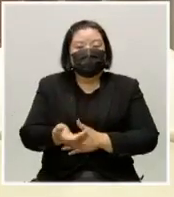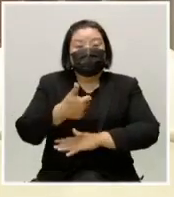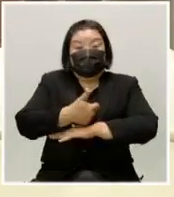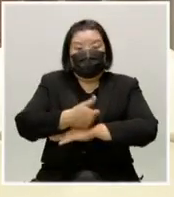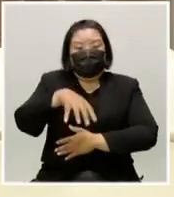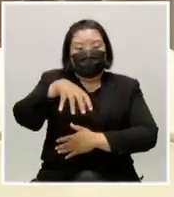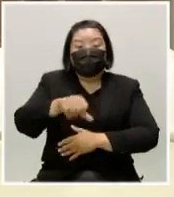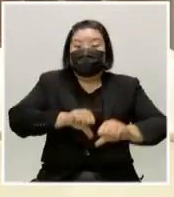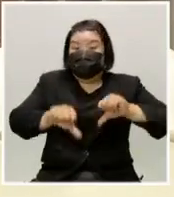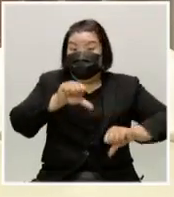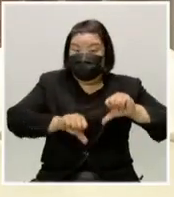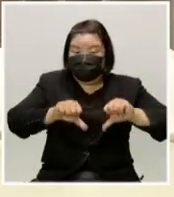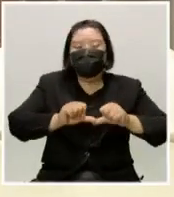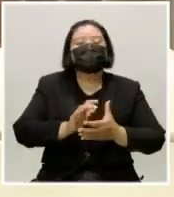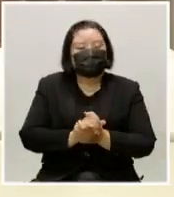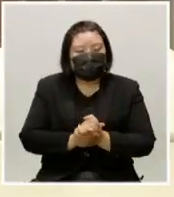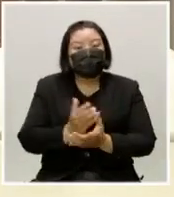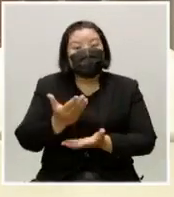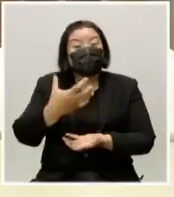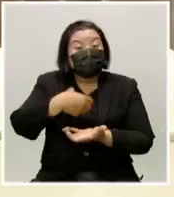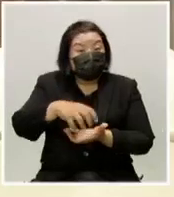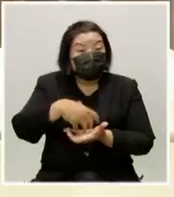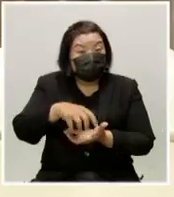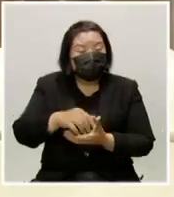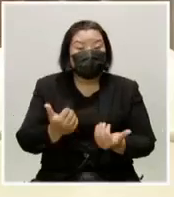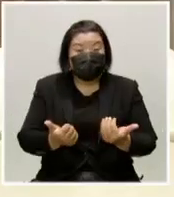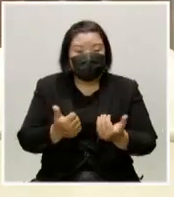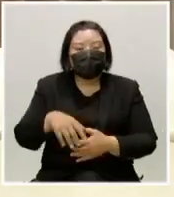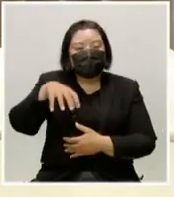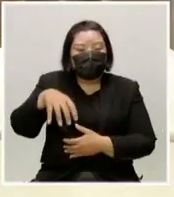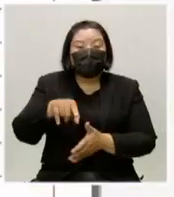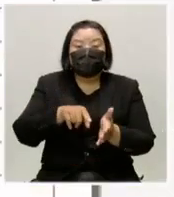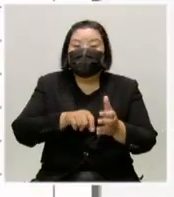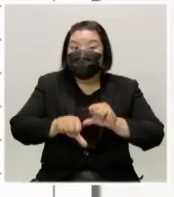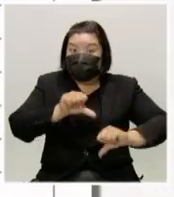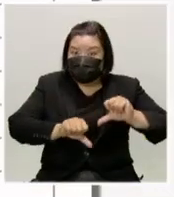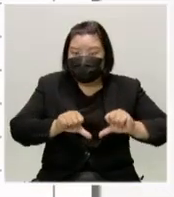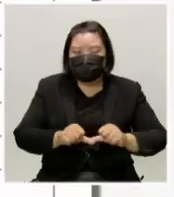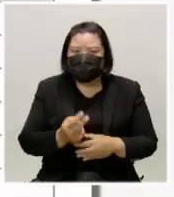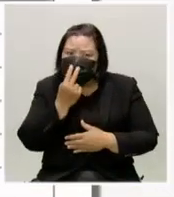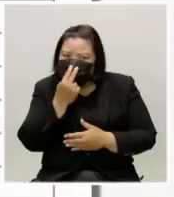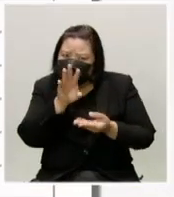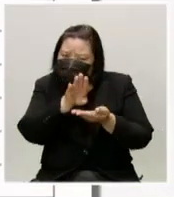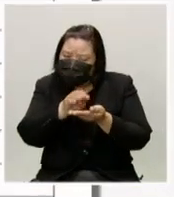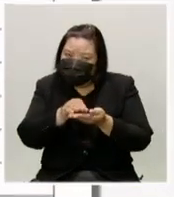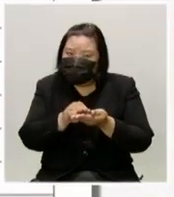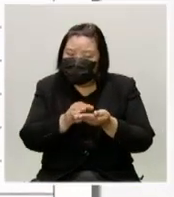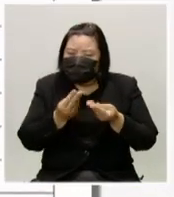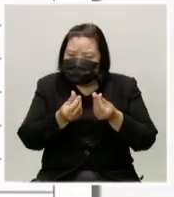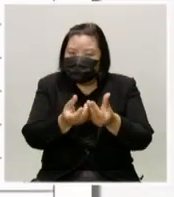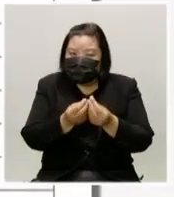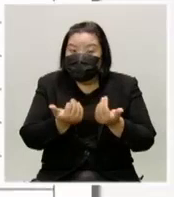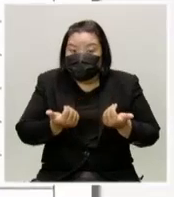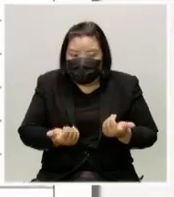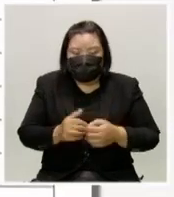ศาสตร์การแพทย์ท่านระบุนะคะว่าตอนนี้ทางกรมวิทยาศาสตร์การแพทย์อยู่ระหว่างการตรวจสอบข้อมูลแต่เบื้องต้นทราบข้อมูลว่าเ